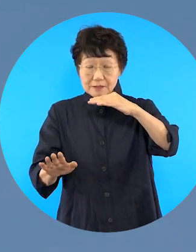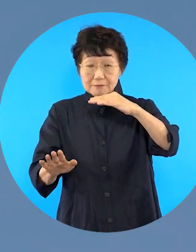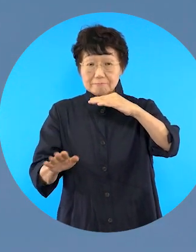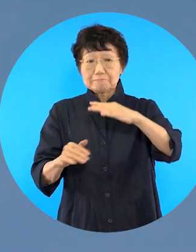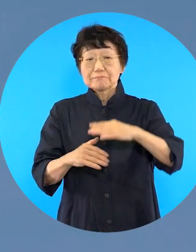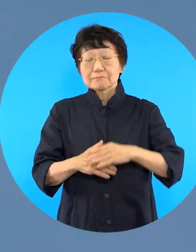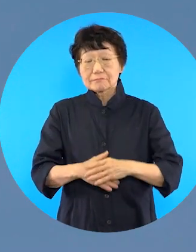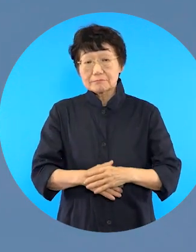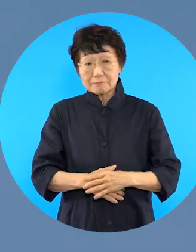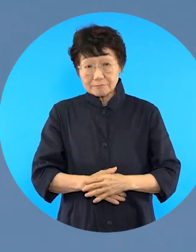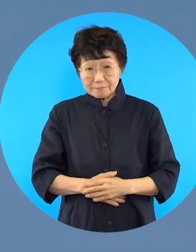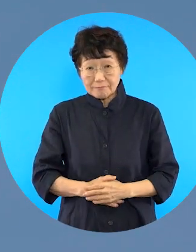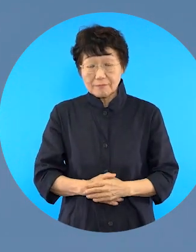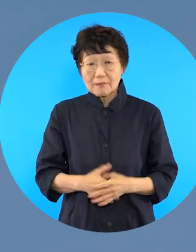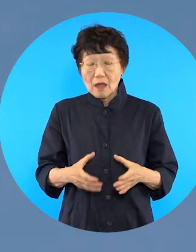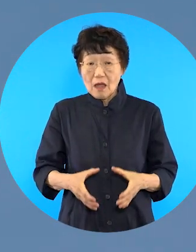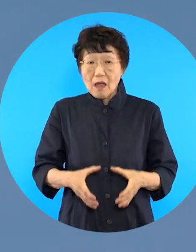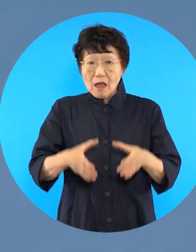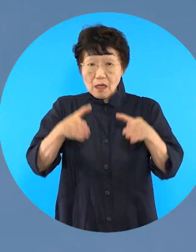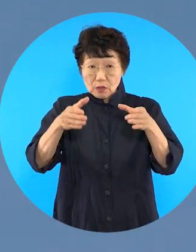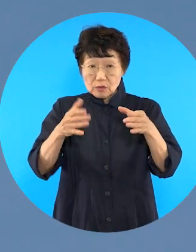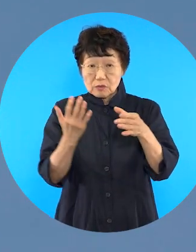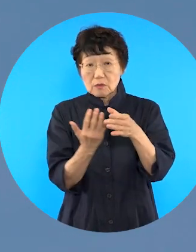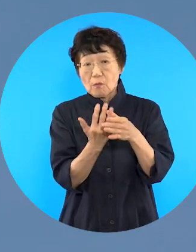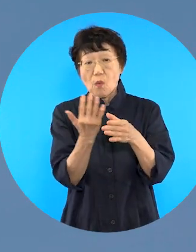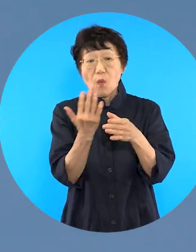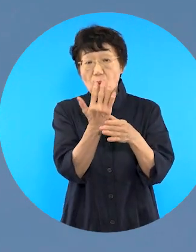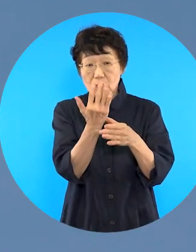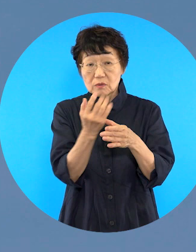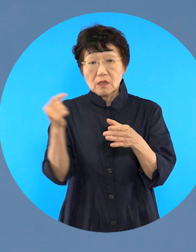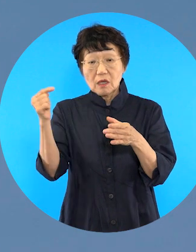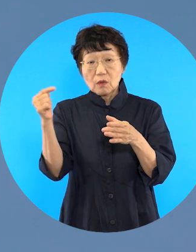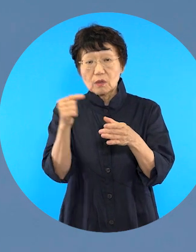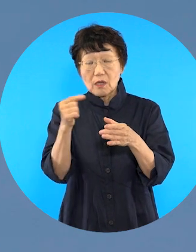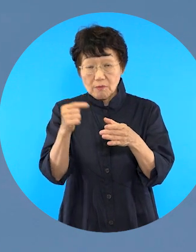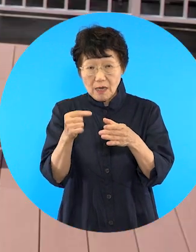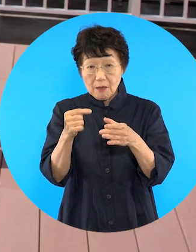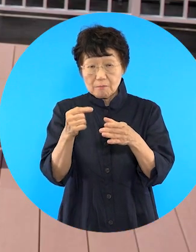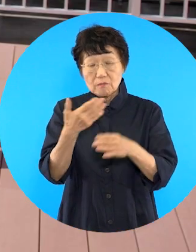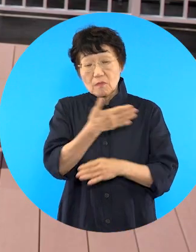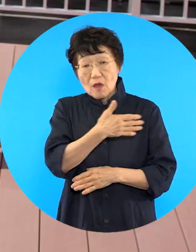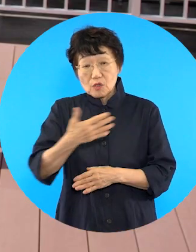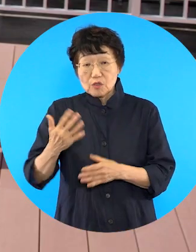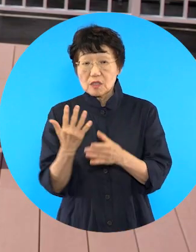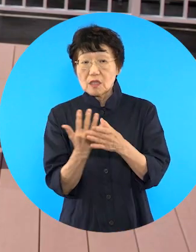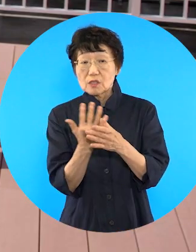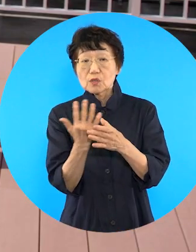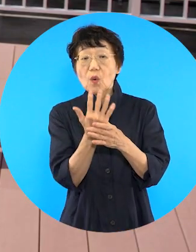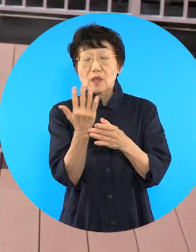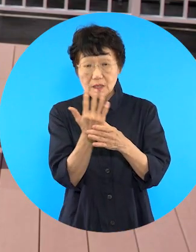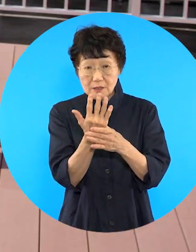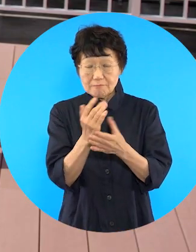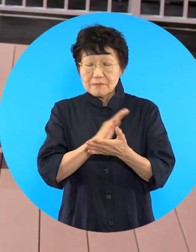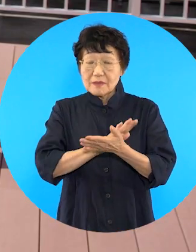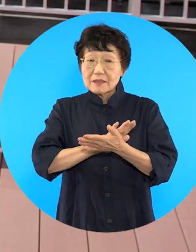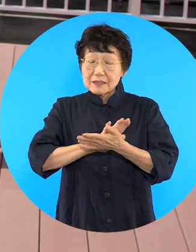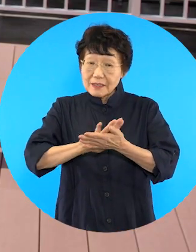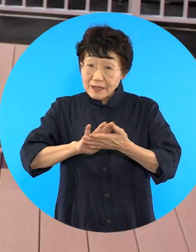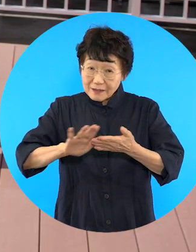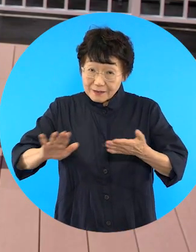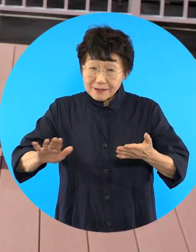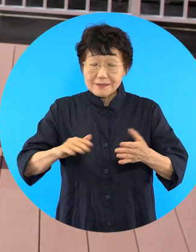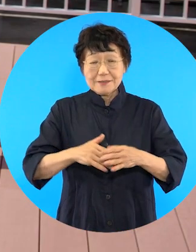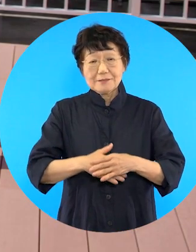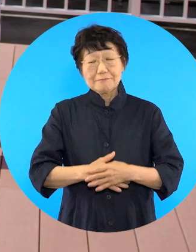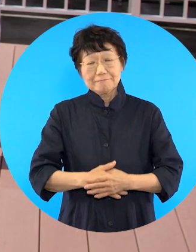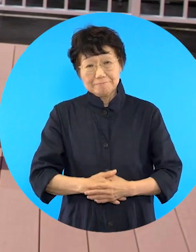場内で、排ガスを処理してクリーンな水蒸気が煙突のてっぺんから、外に大気放出されている